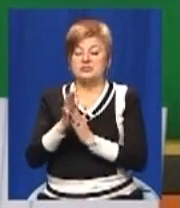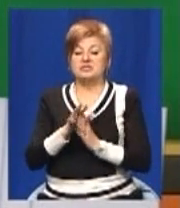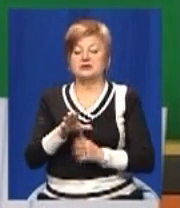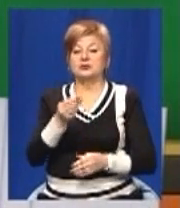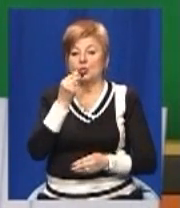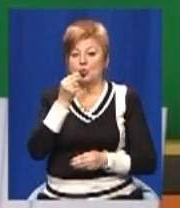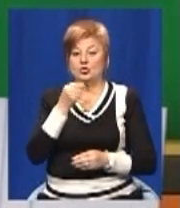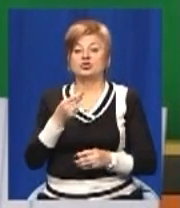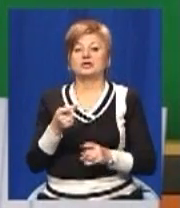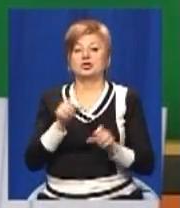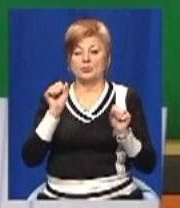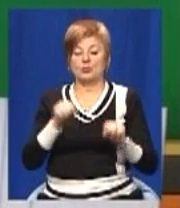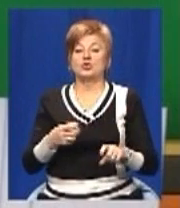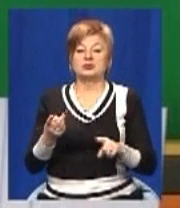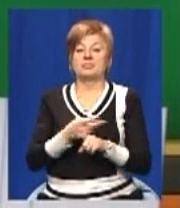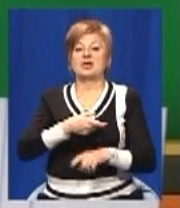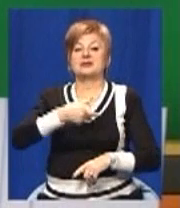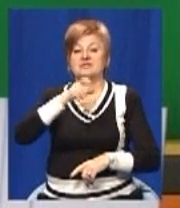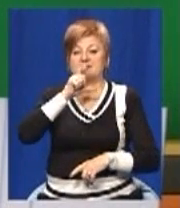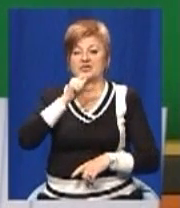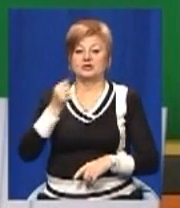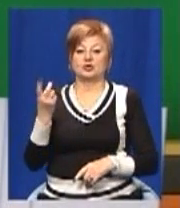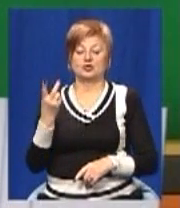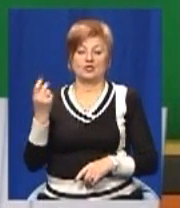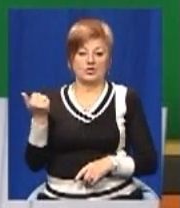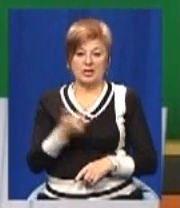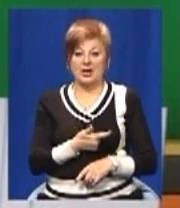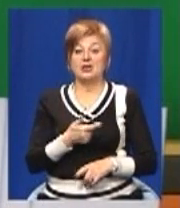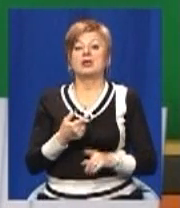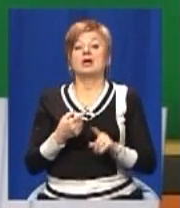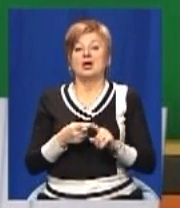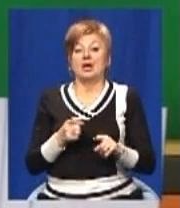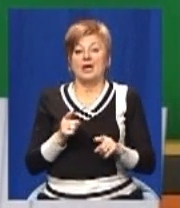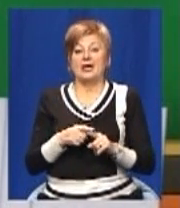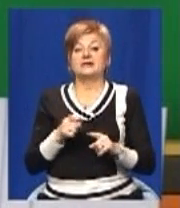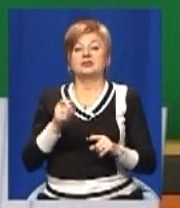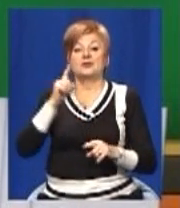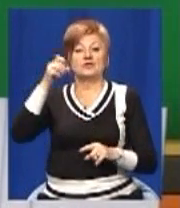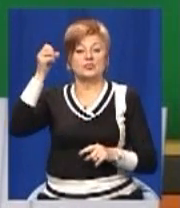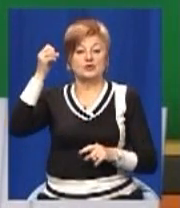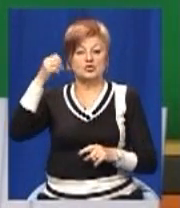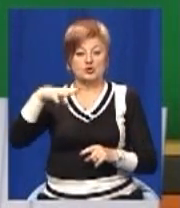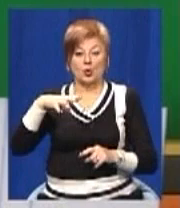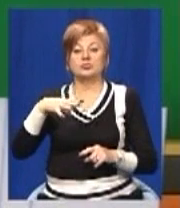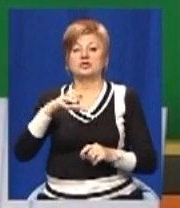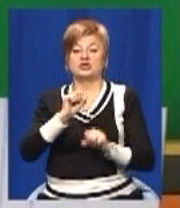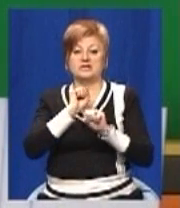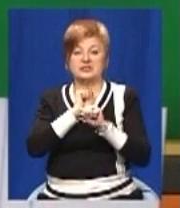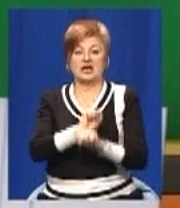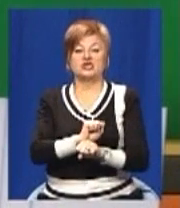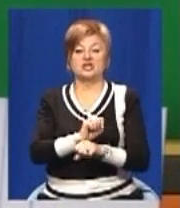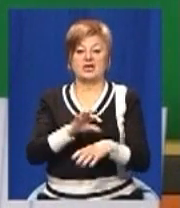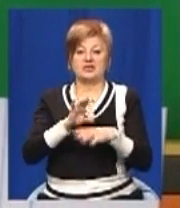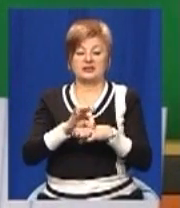дозволяє обходитися без пиття впродовж 2 тижнів. Хутро camel відбиває сонячне світло і захищає тіло